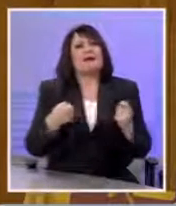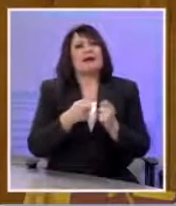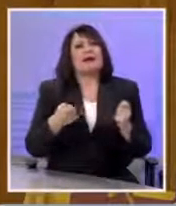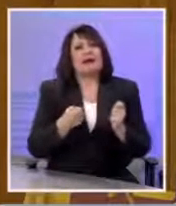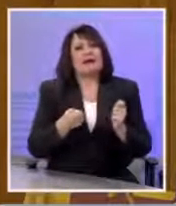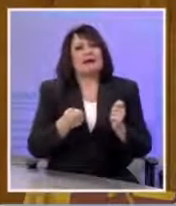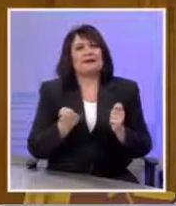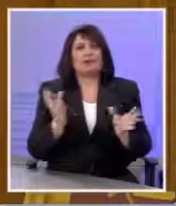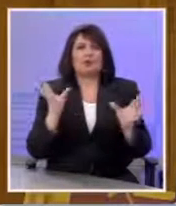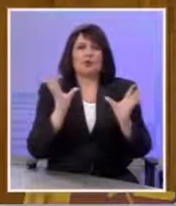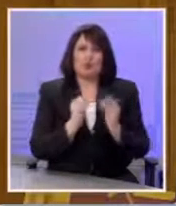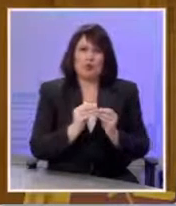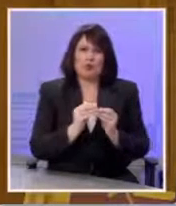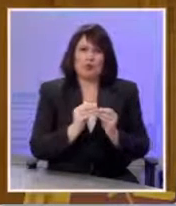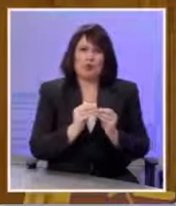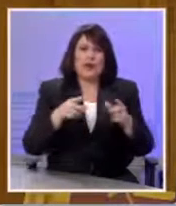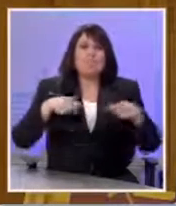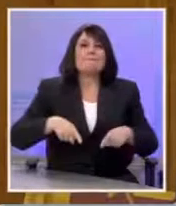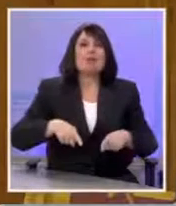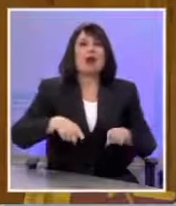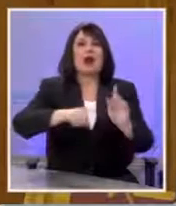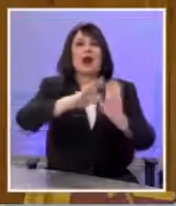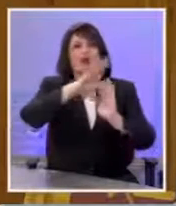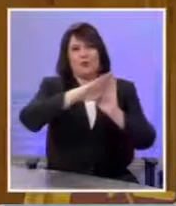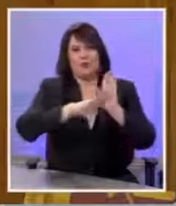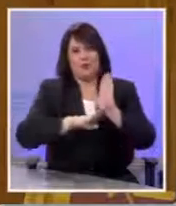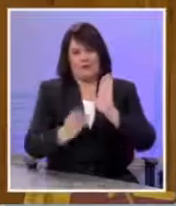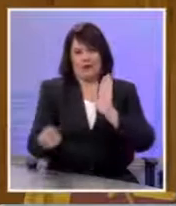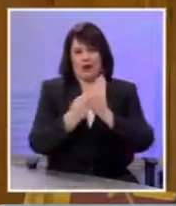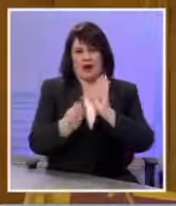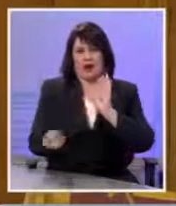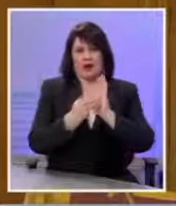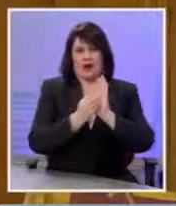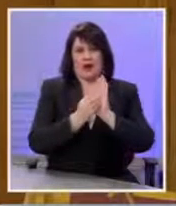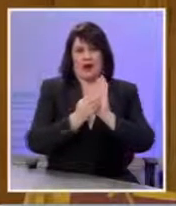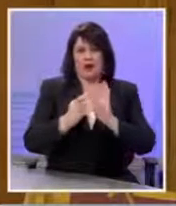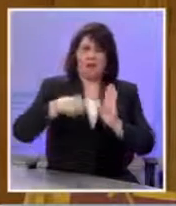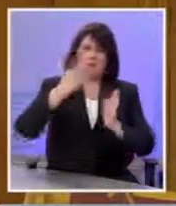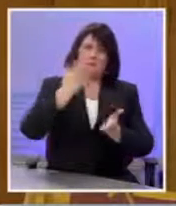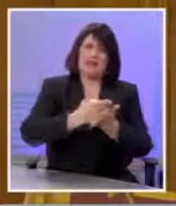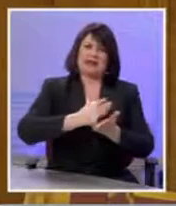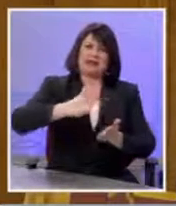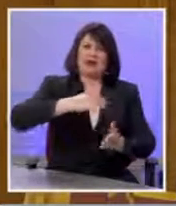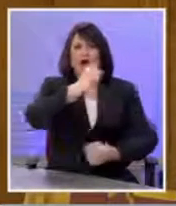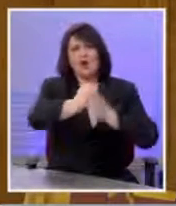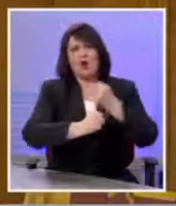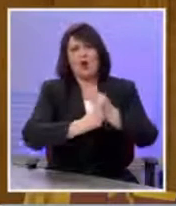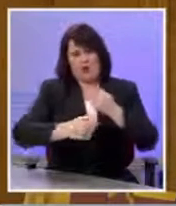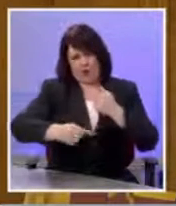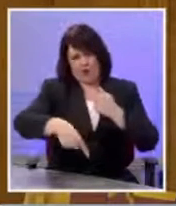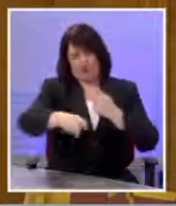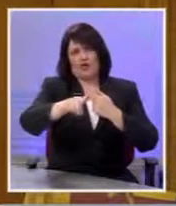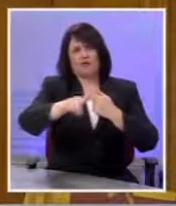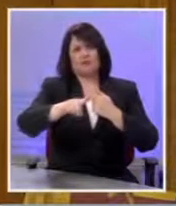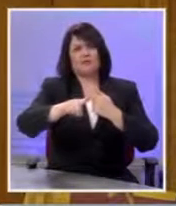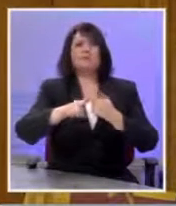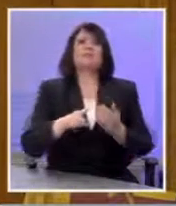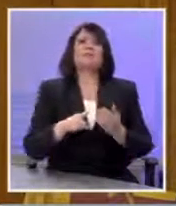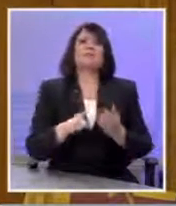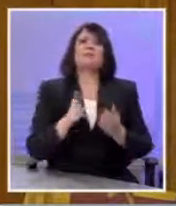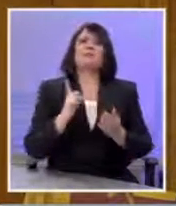εντασσόταν σε αυτό που ονομάζουμε παράλληλο πρόγραμμα. Προς τα μέσα του επόμενου χρόνου έτους η αναλογία αναμένεται να